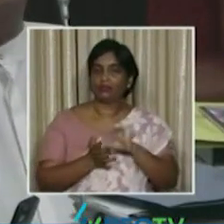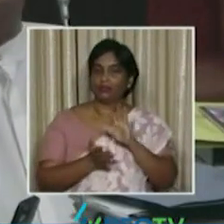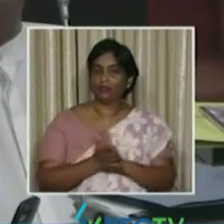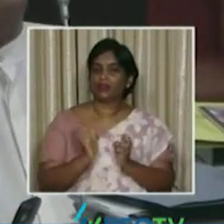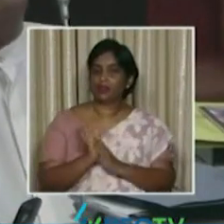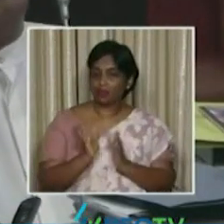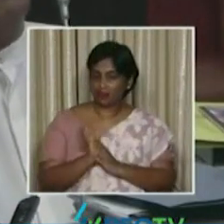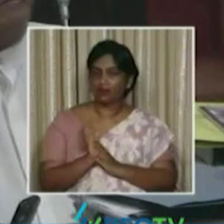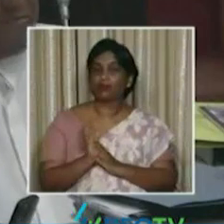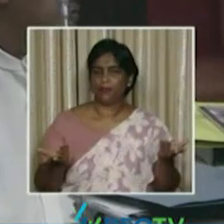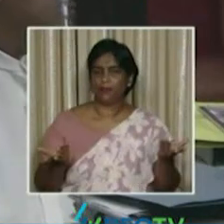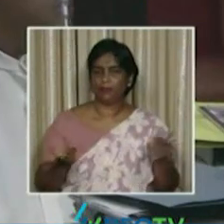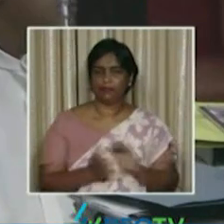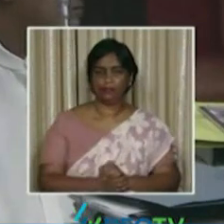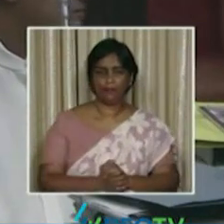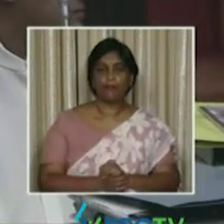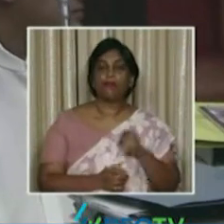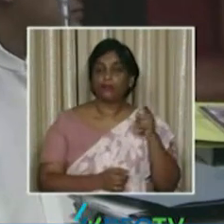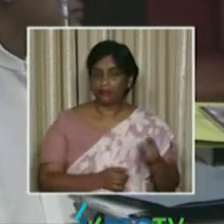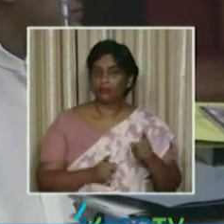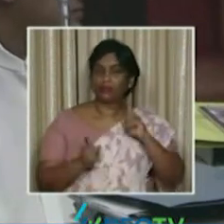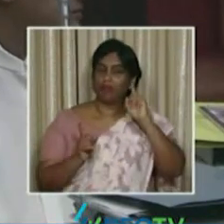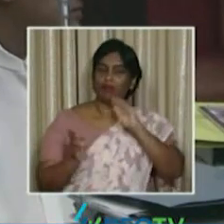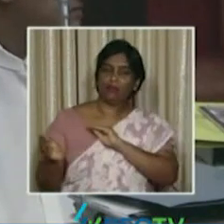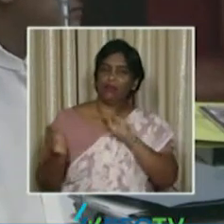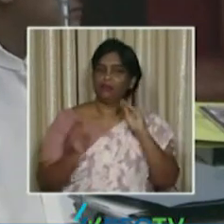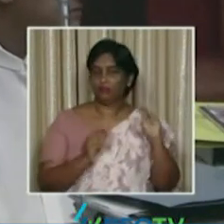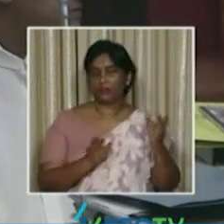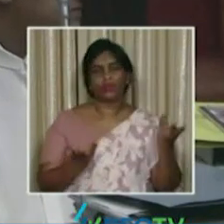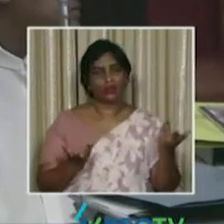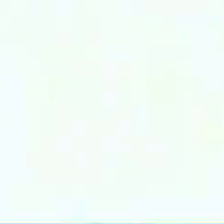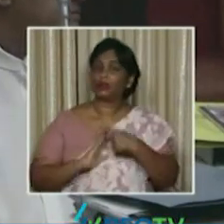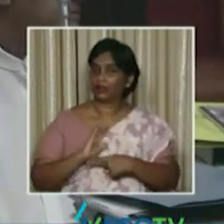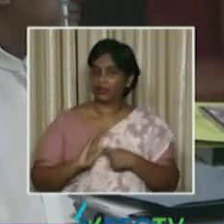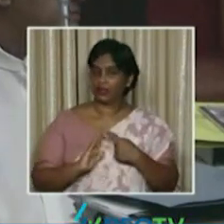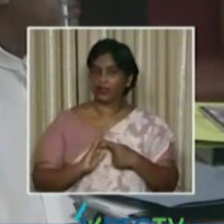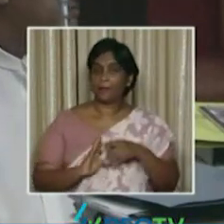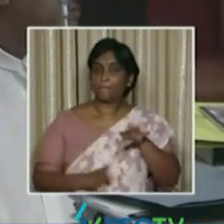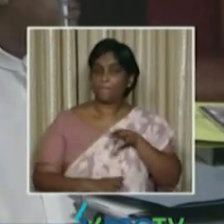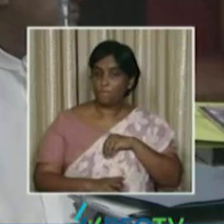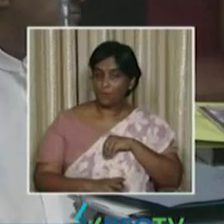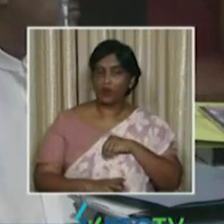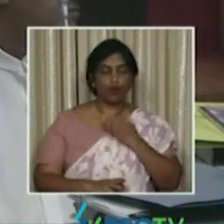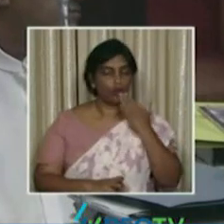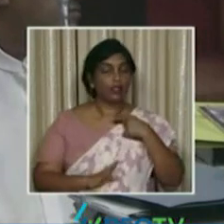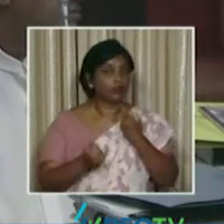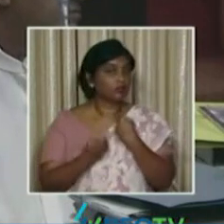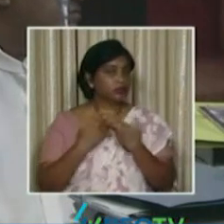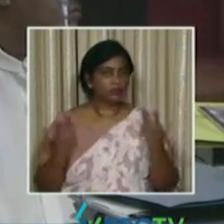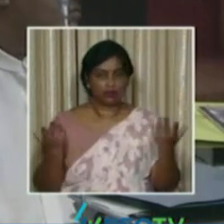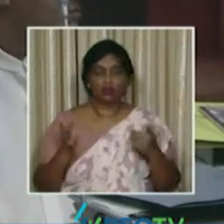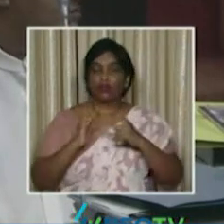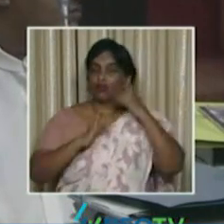කොමිෂන් කමිටියකට විශ්වාසයක් නැහැ. මේ මේ කල්බරට කරු කතා නැගේ තුමා. අපි මේවට විරුද්ධයි. පිළිගත හැකි දේශීය පරීක්ෂණ කෙරුව නැත්නම්